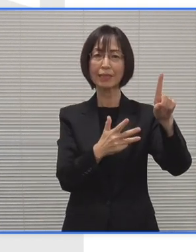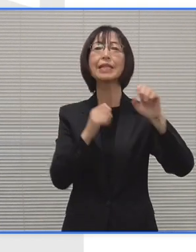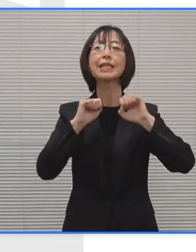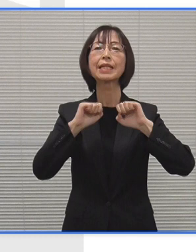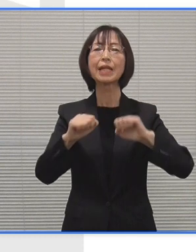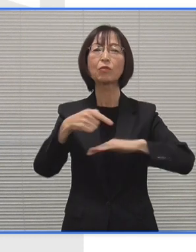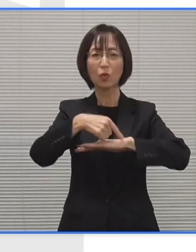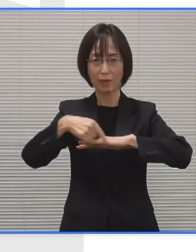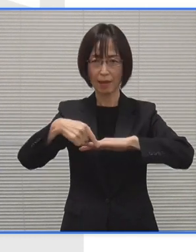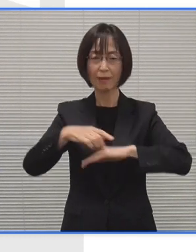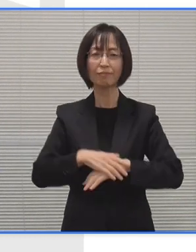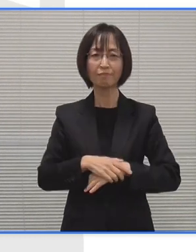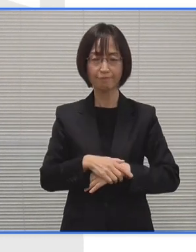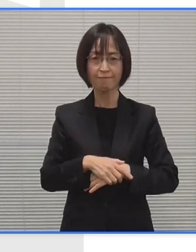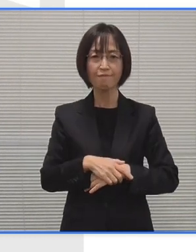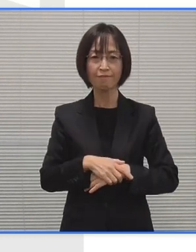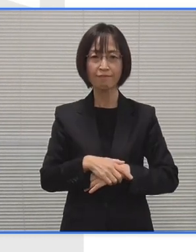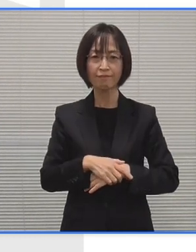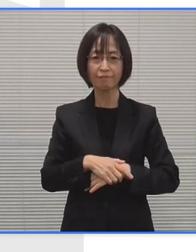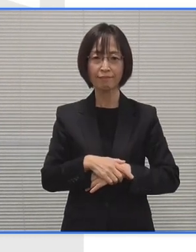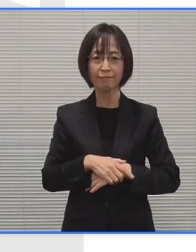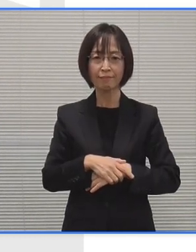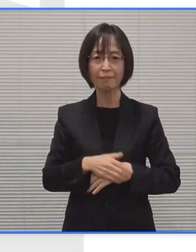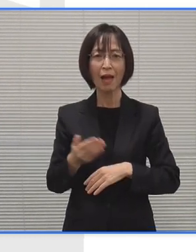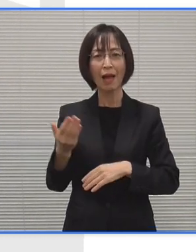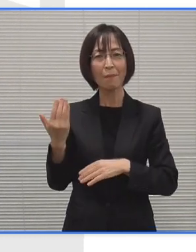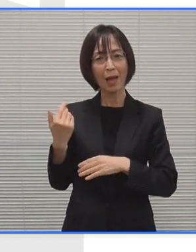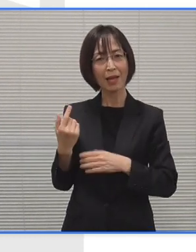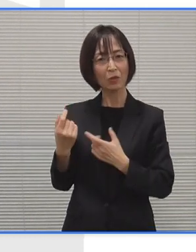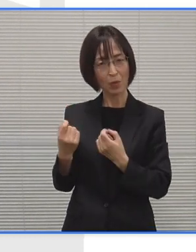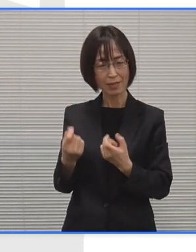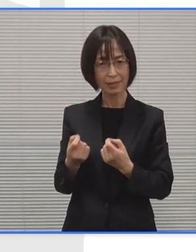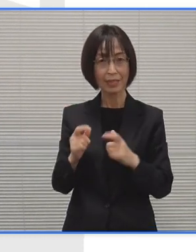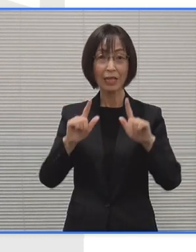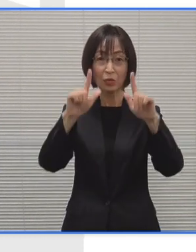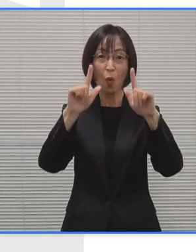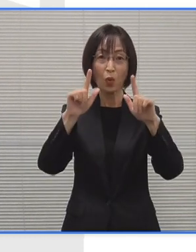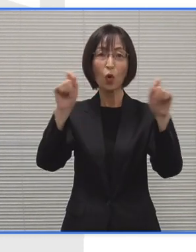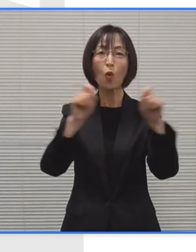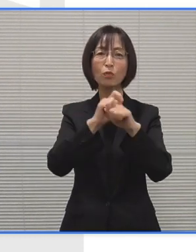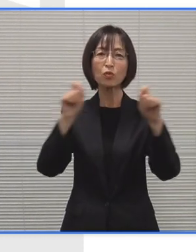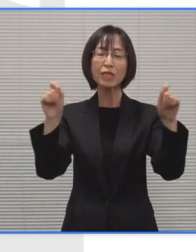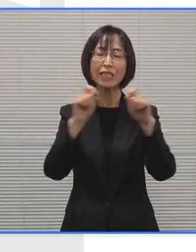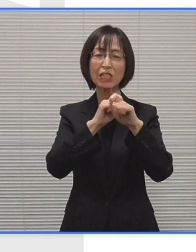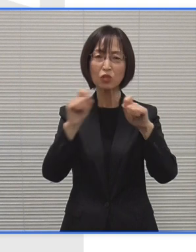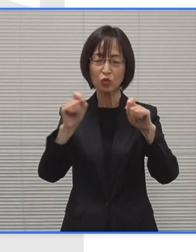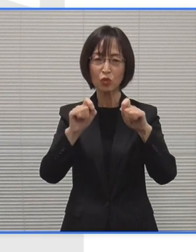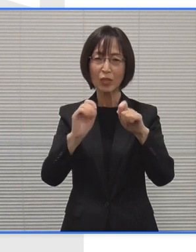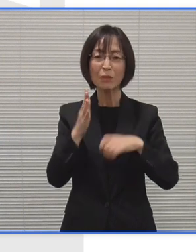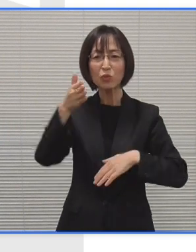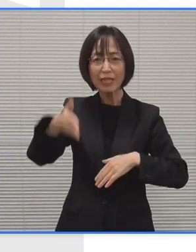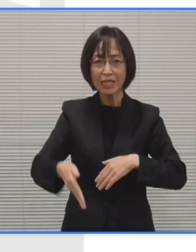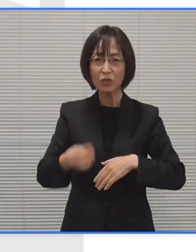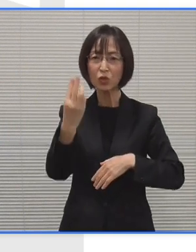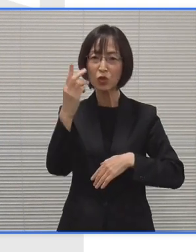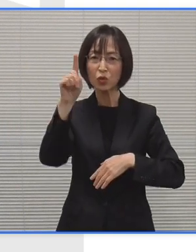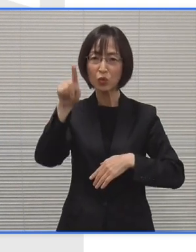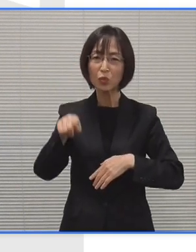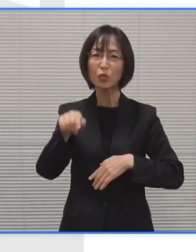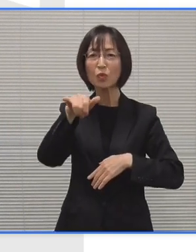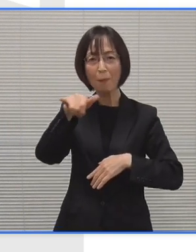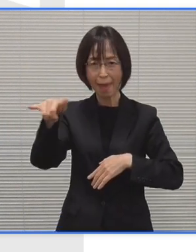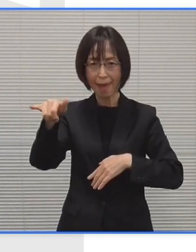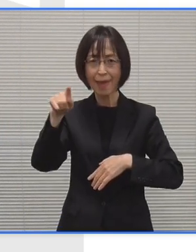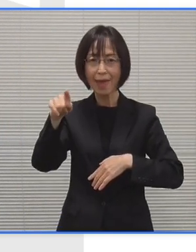。そして定番でございますけれども、東京ミュージックイブニング夕べ、ここはですね